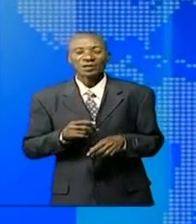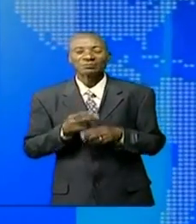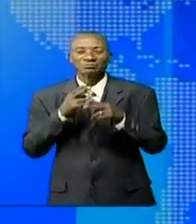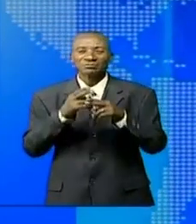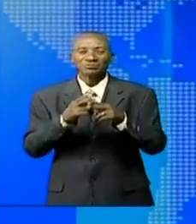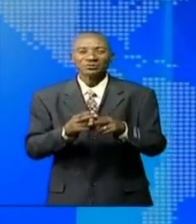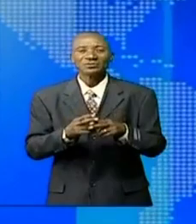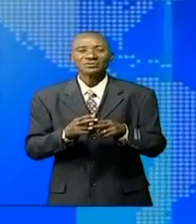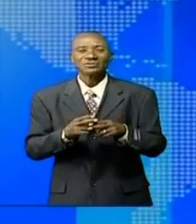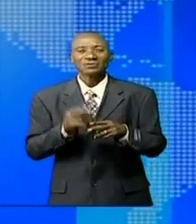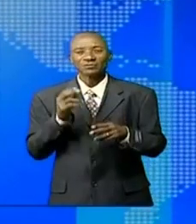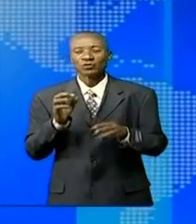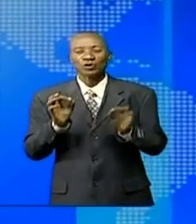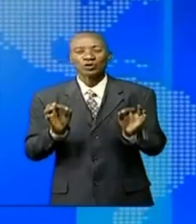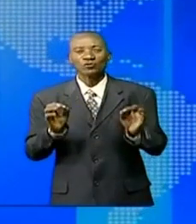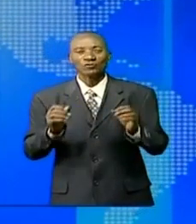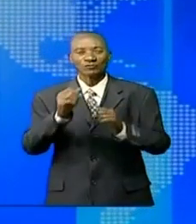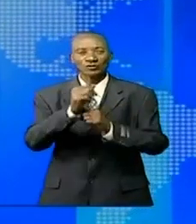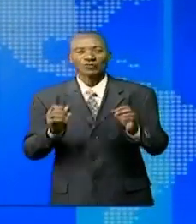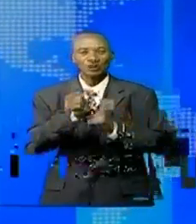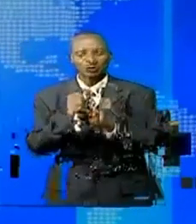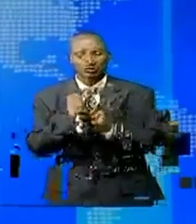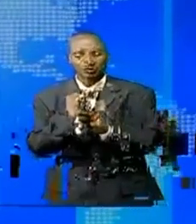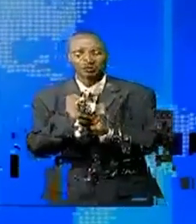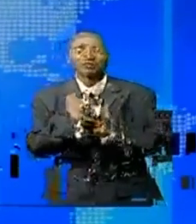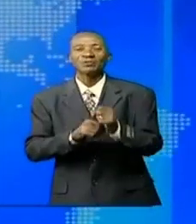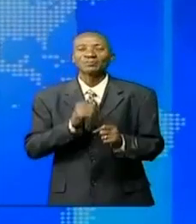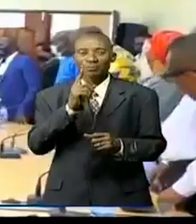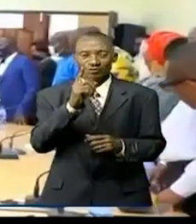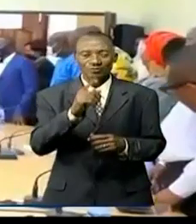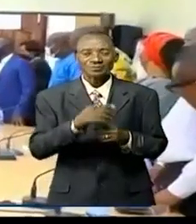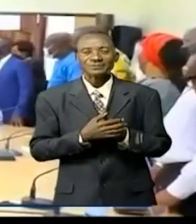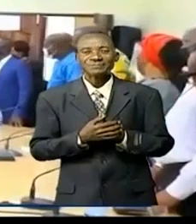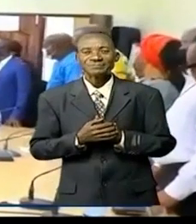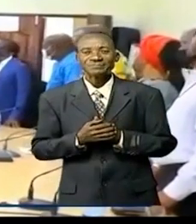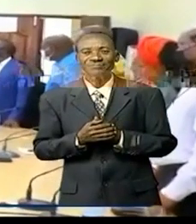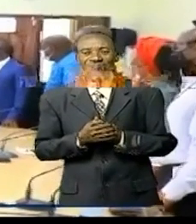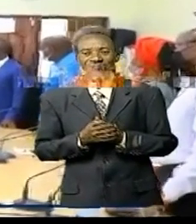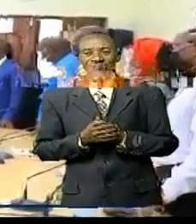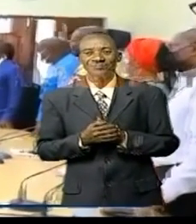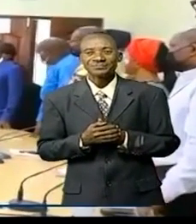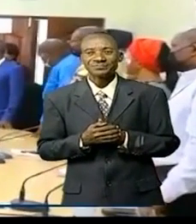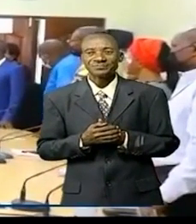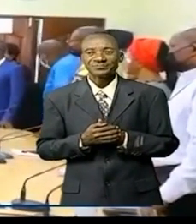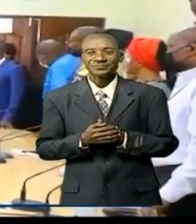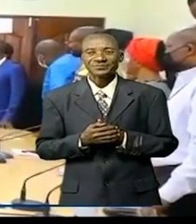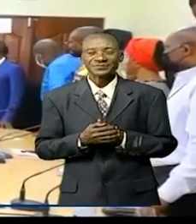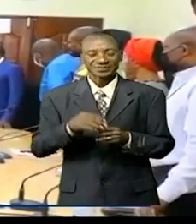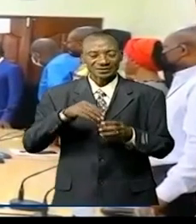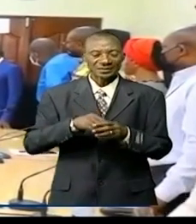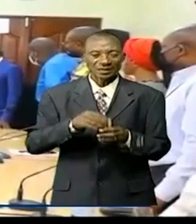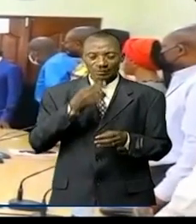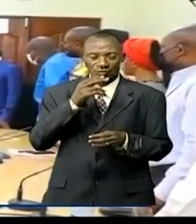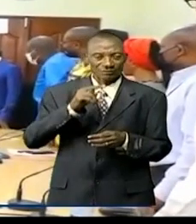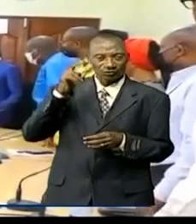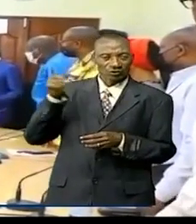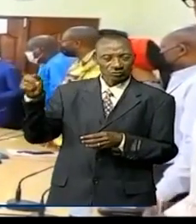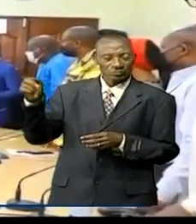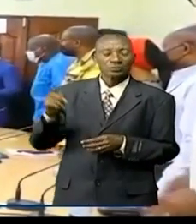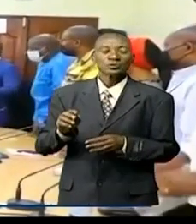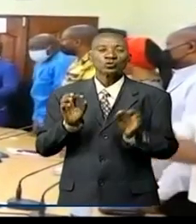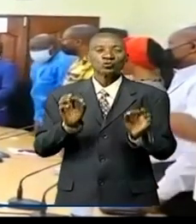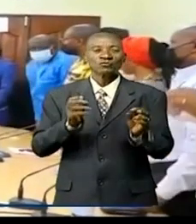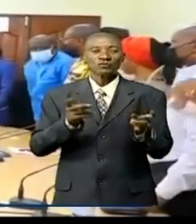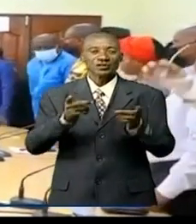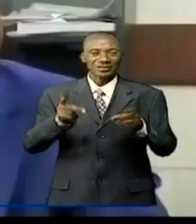d'une nouvelle structure de la DGDA pour maximiser les recettes. La DGDA Nord-Kivu a un nouveau directeur provincial.